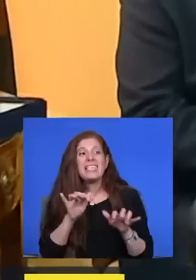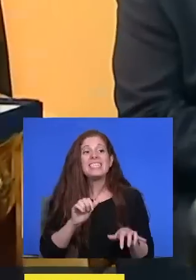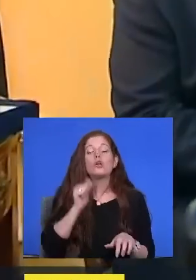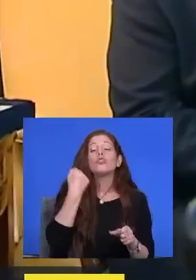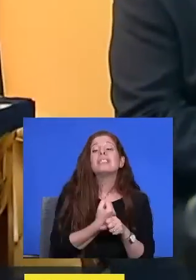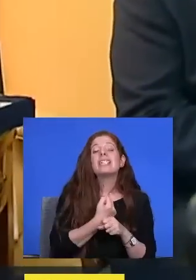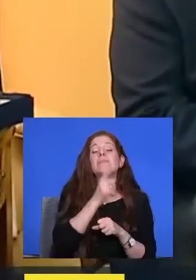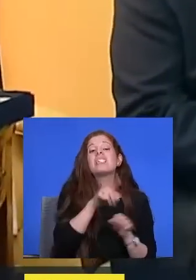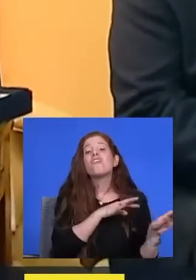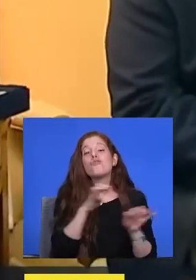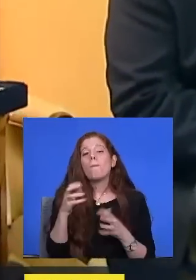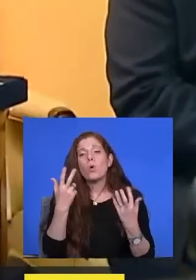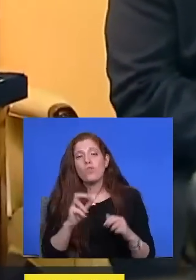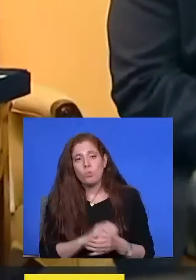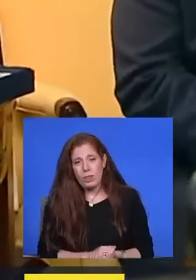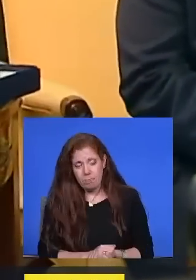1980.